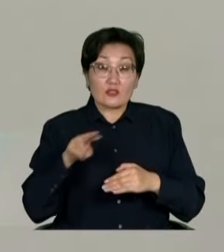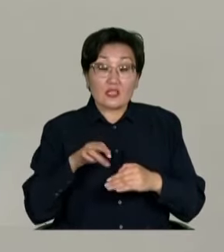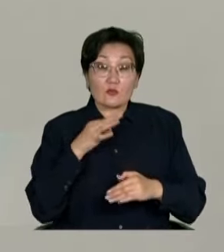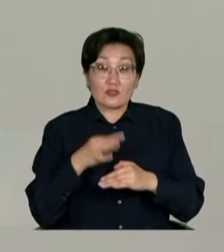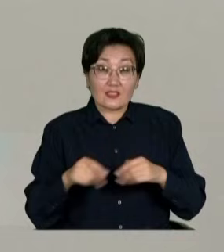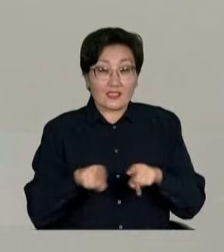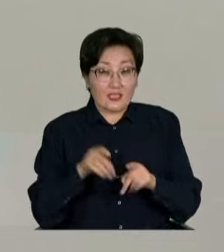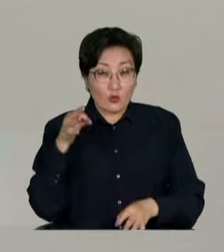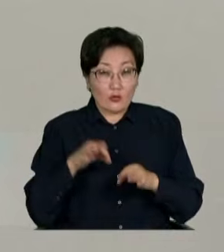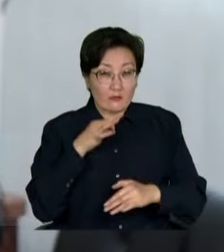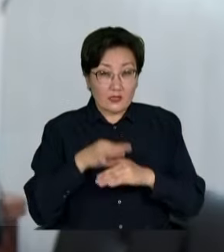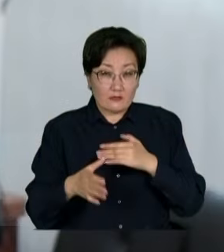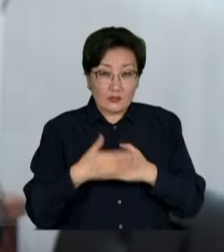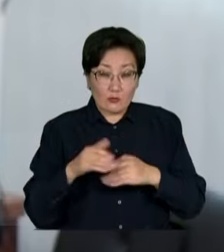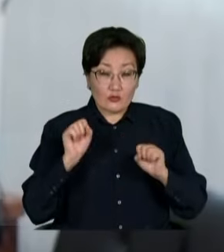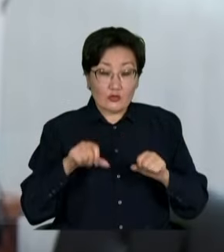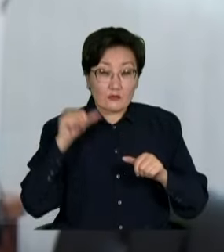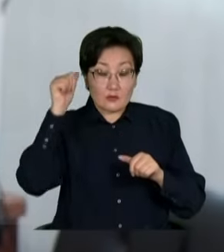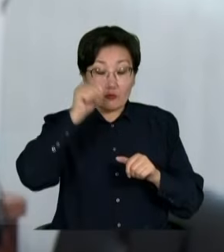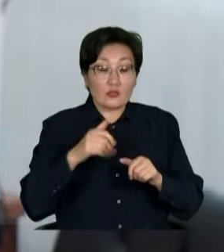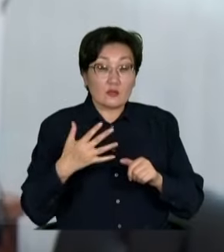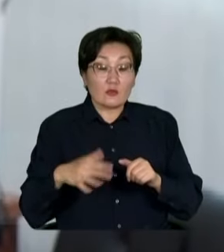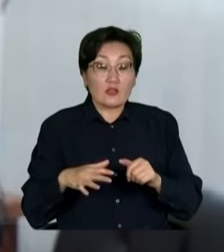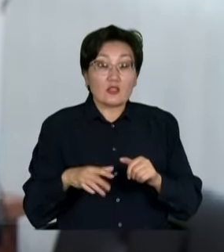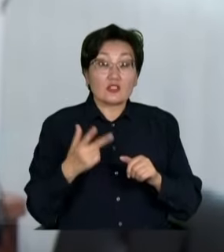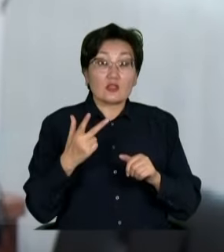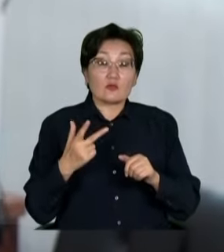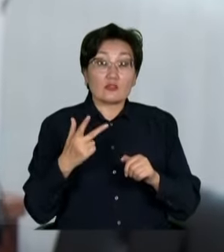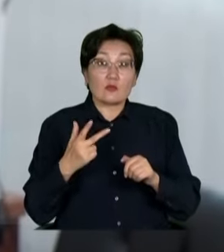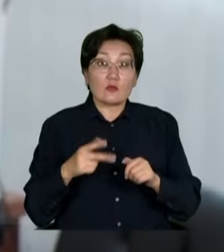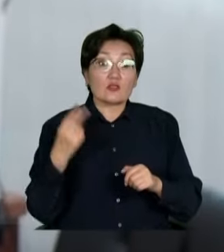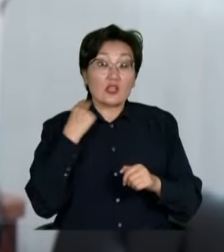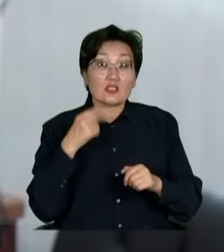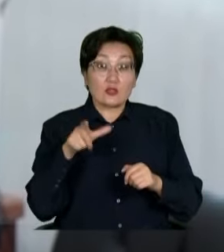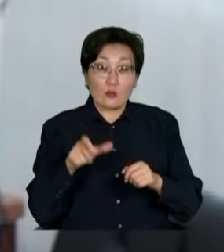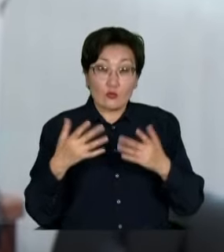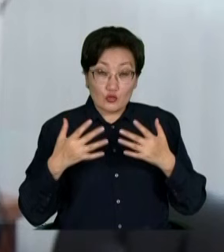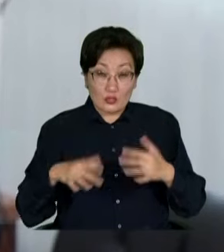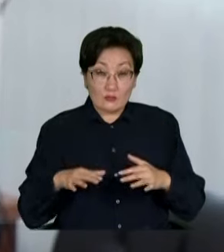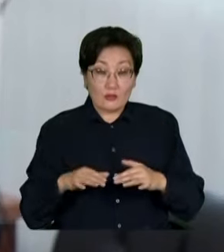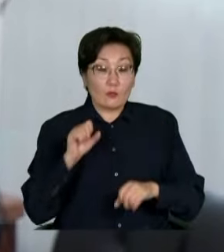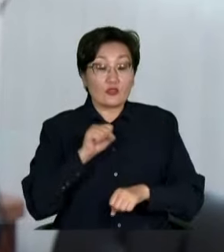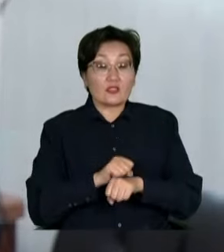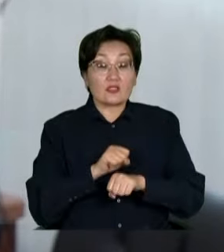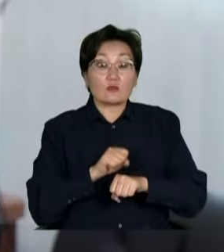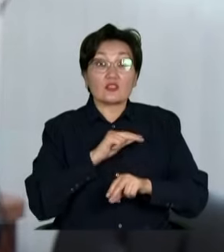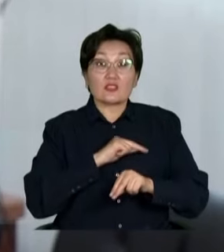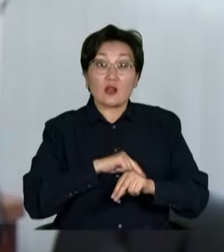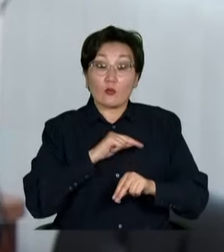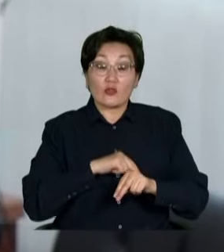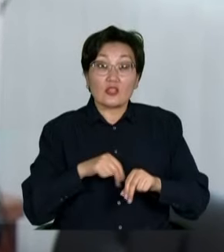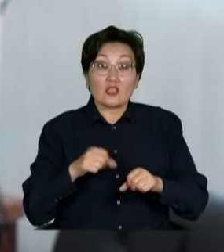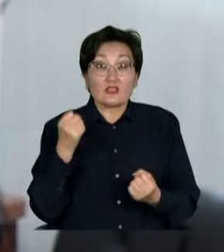так и уголовная в текущем году п должникам уже приостановлены действия водительских прав по